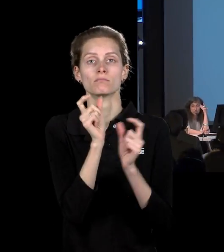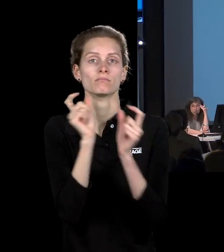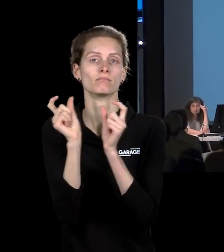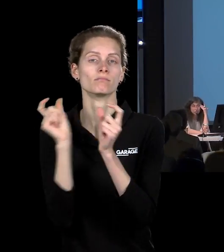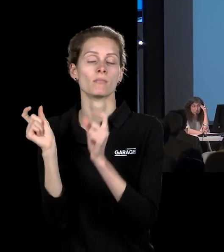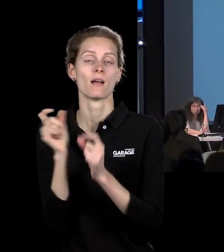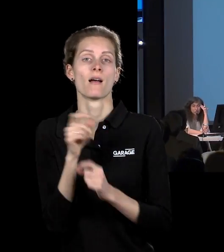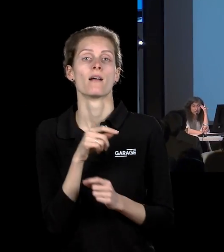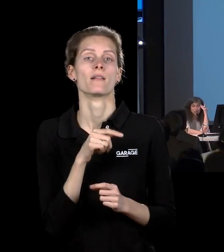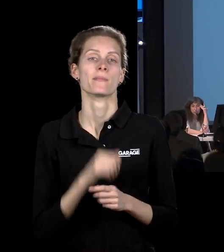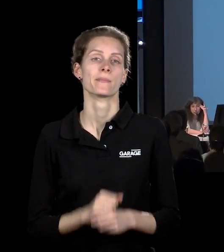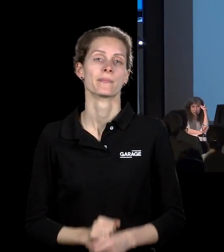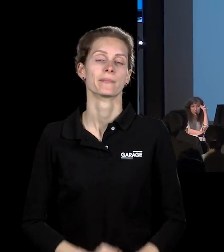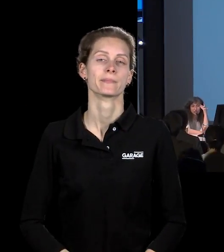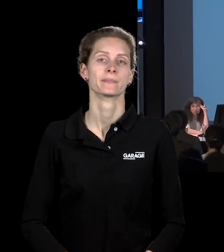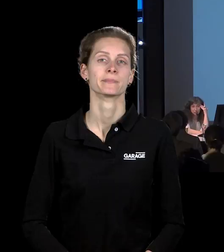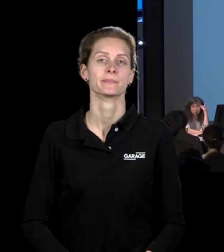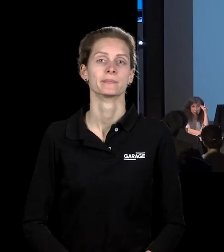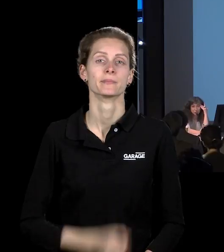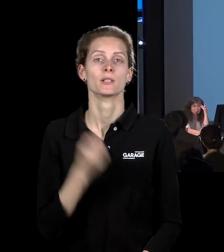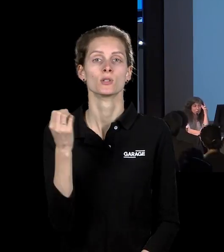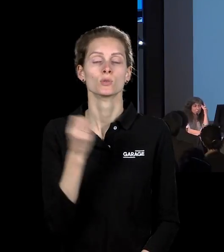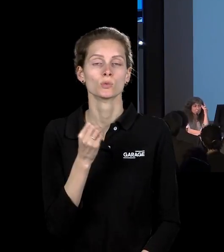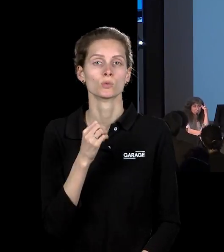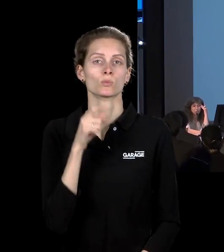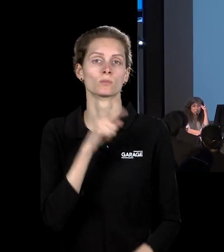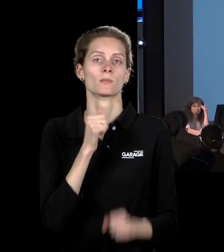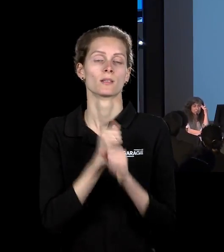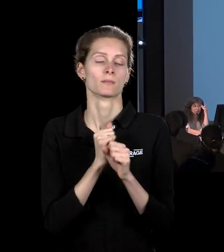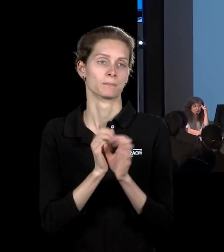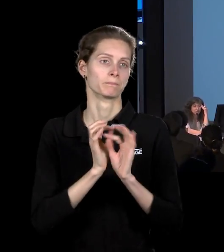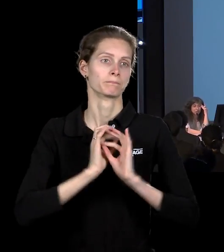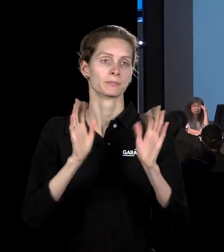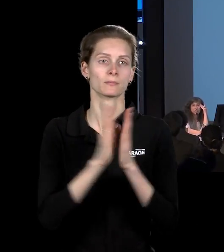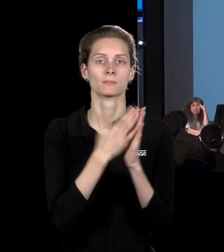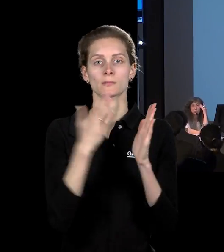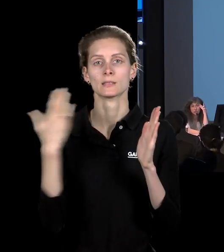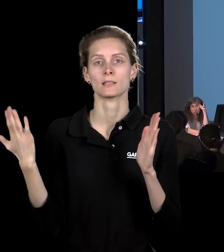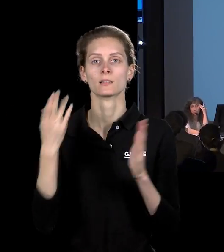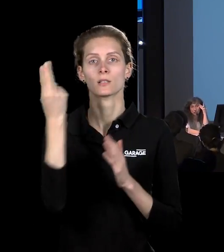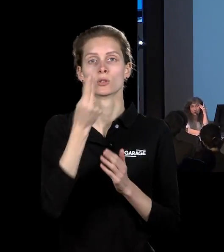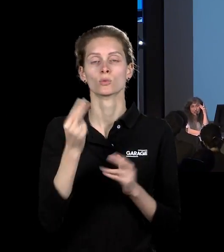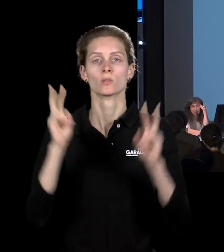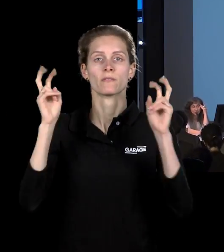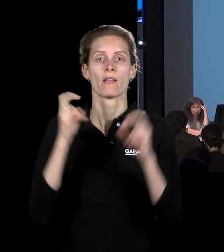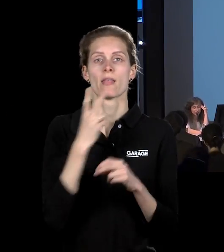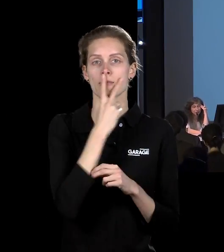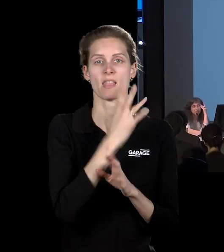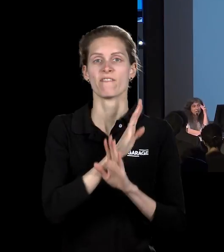это же время Уолтер де Морей делает свою замечательную серию рисунков, которые называются «Невидимые рисунки».